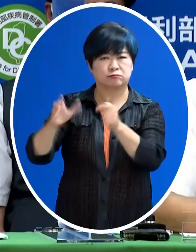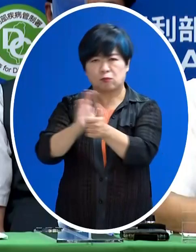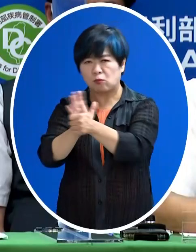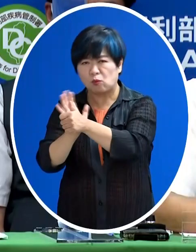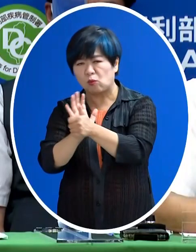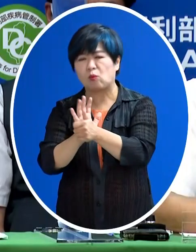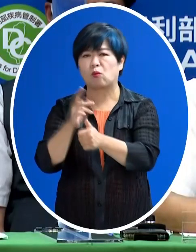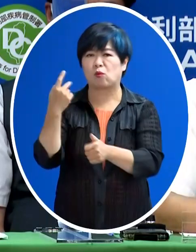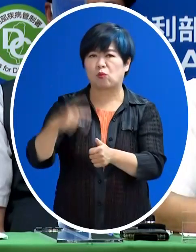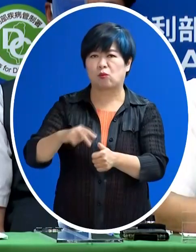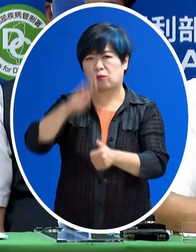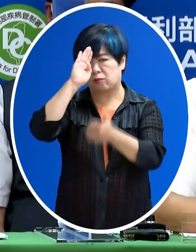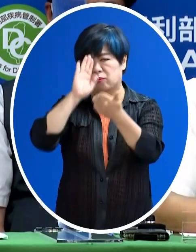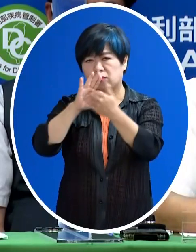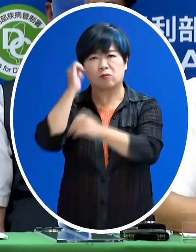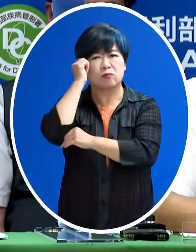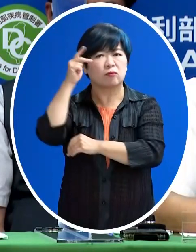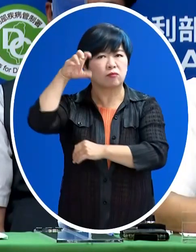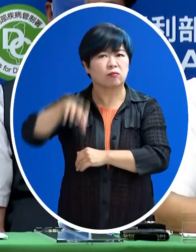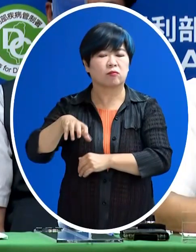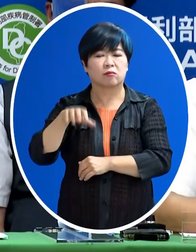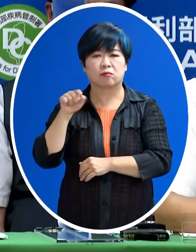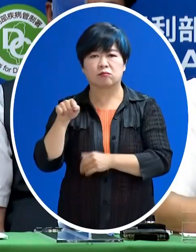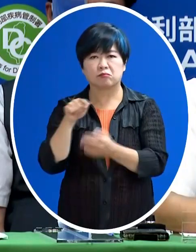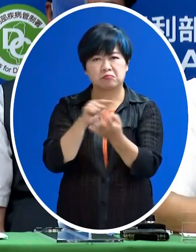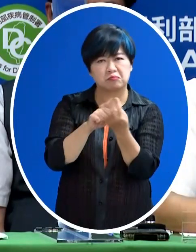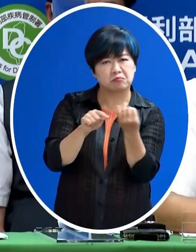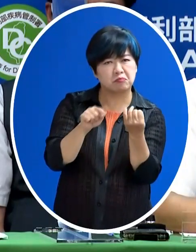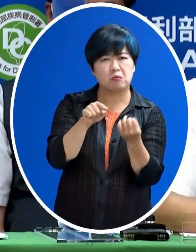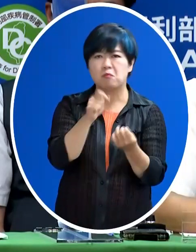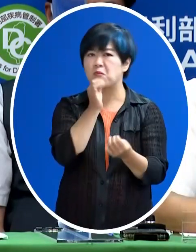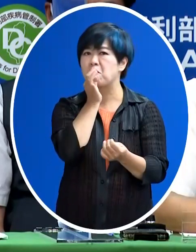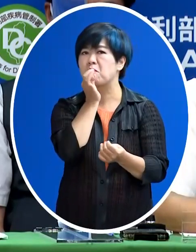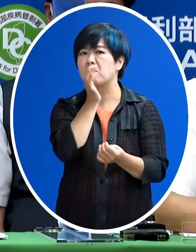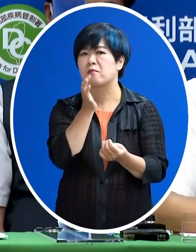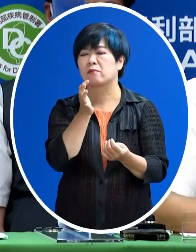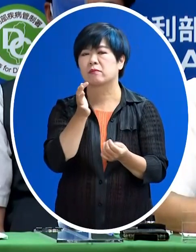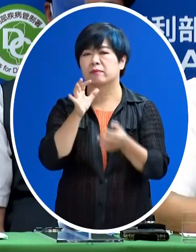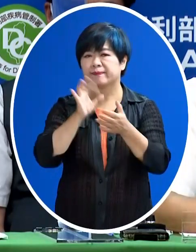还有就是我们的防疫旅馆的量能，目前也都足以支应。那我们也会